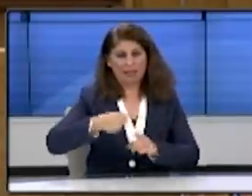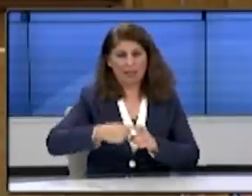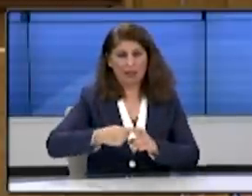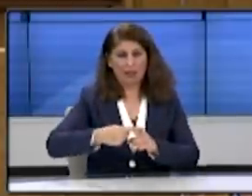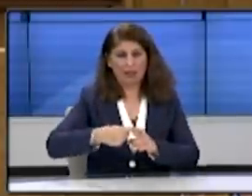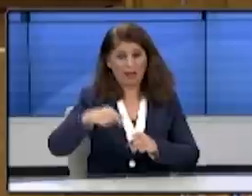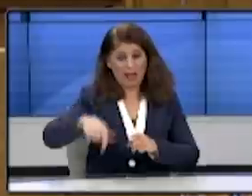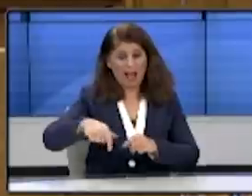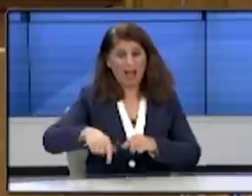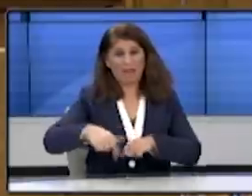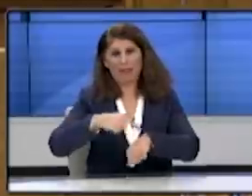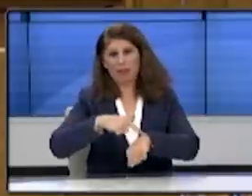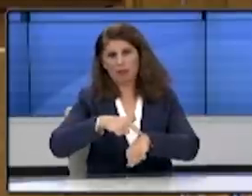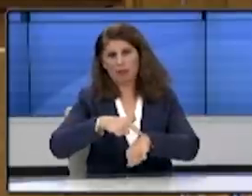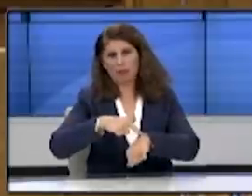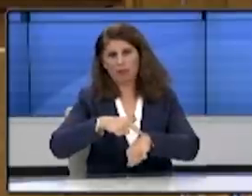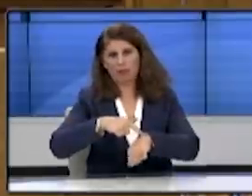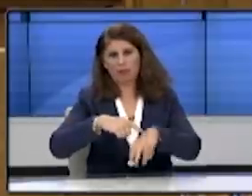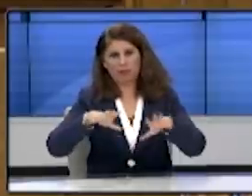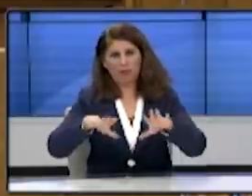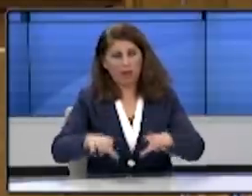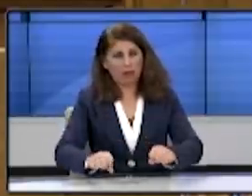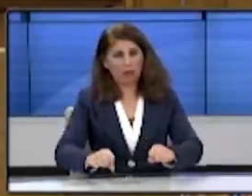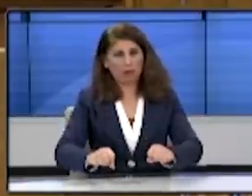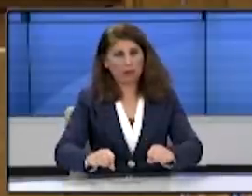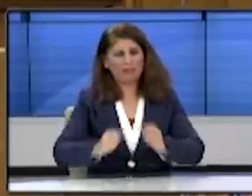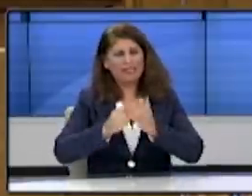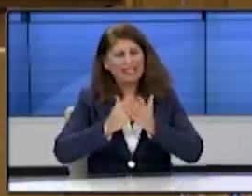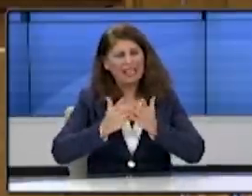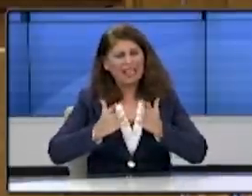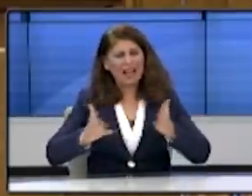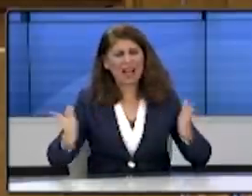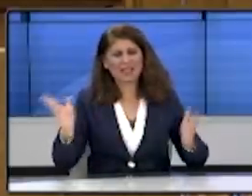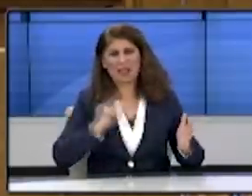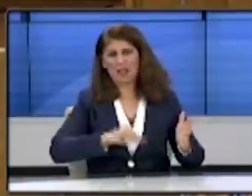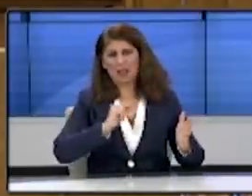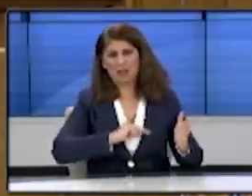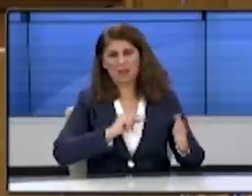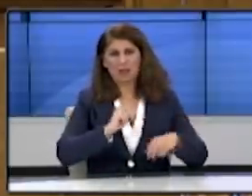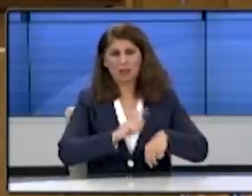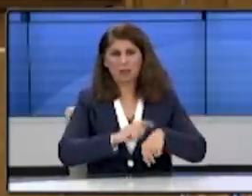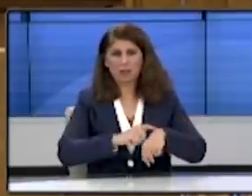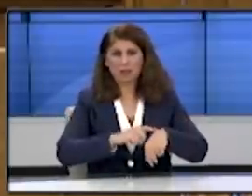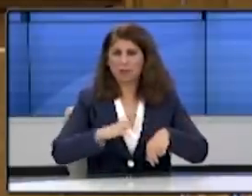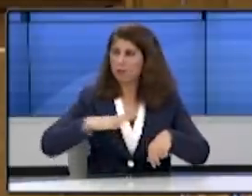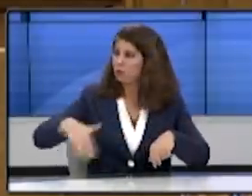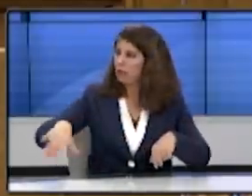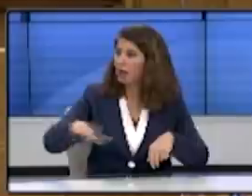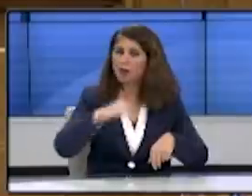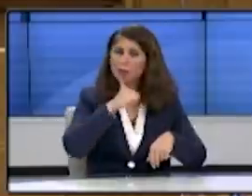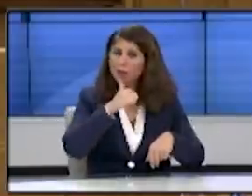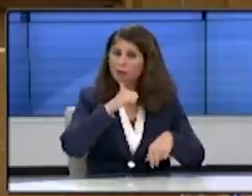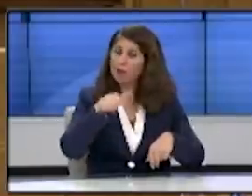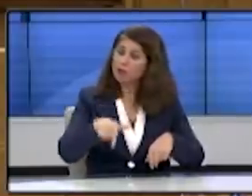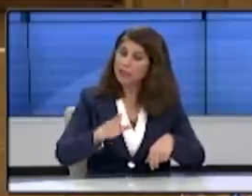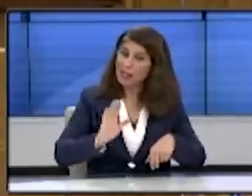στη δεδομένη χρονική στιγμή για να κατοχυρώσουν τα τεράστια κέρδη τους την ώρα που ο λαός υποφέρει. Γι'